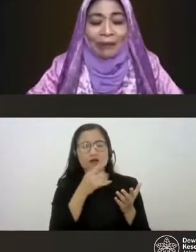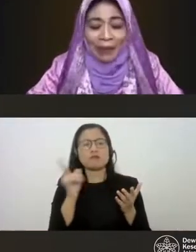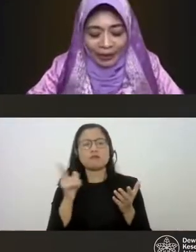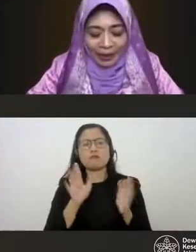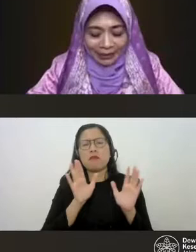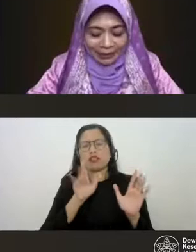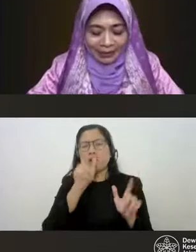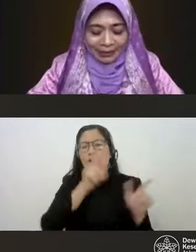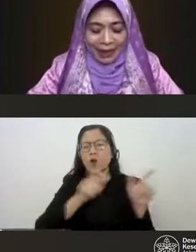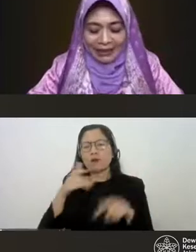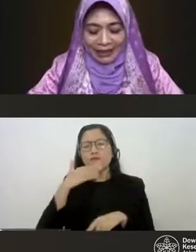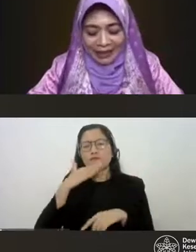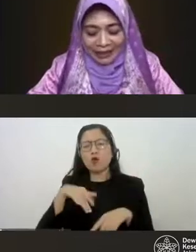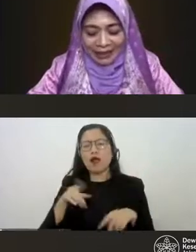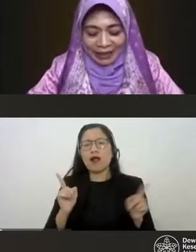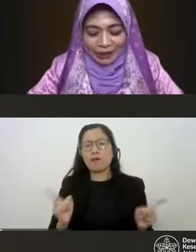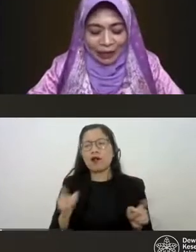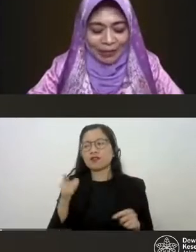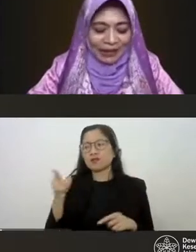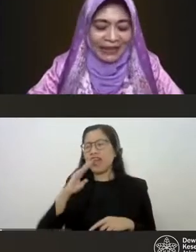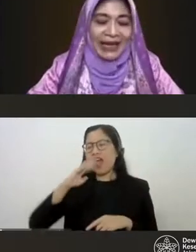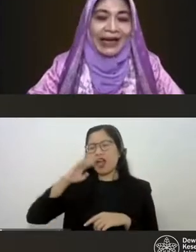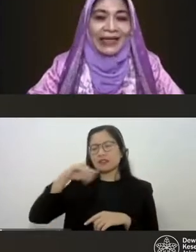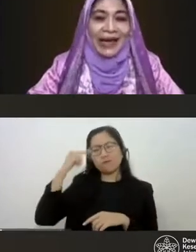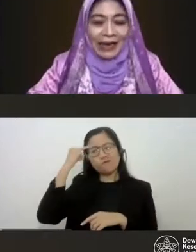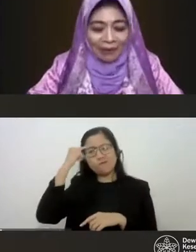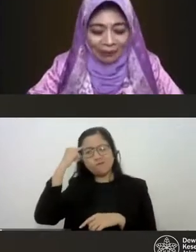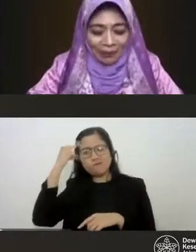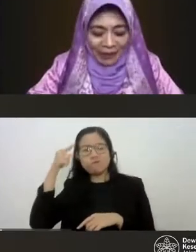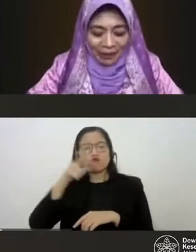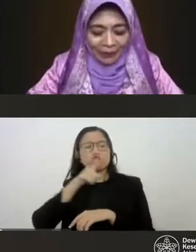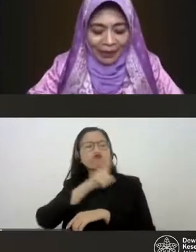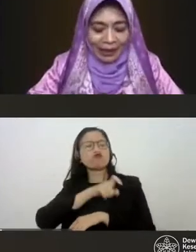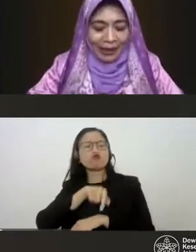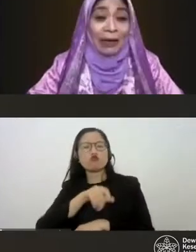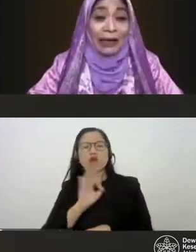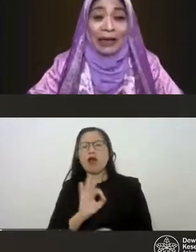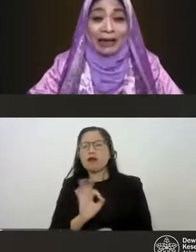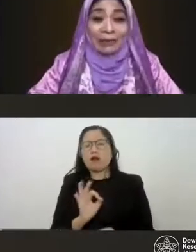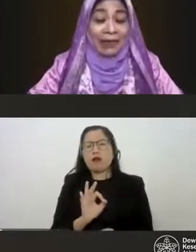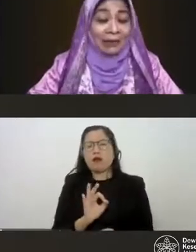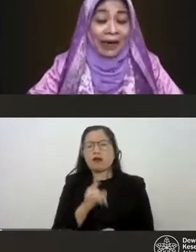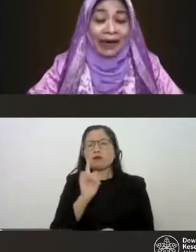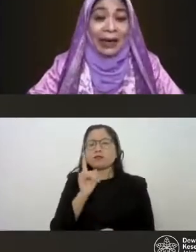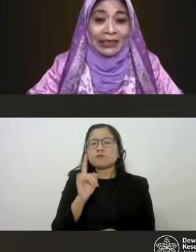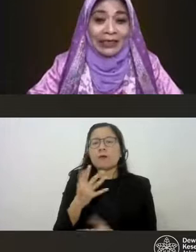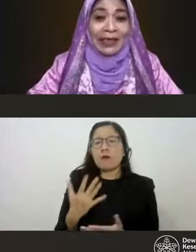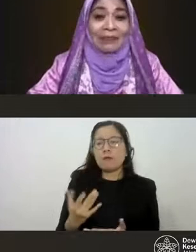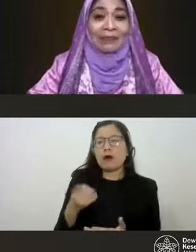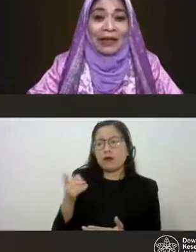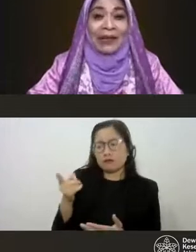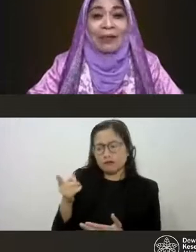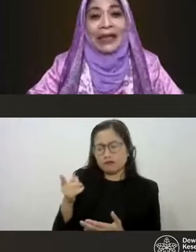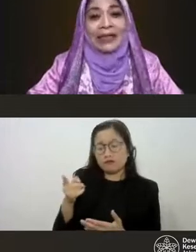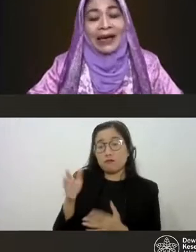tidak memerlukan alasan-alasan rasional bagi tindakan keagamaan mereka. Karena bagi mereka, bahkan